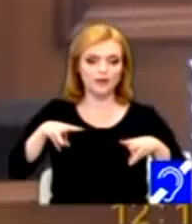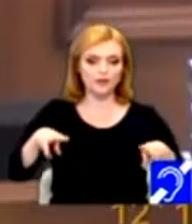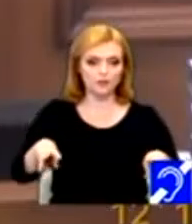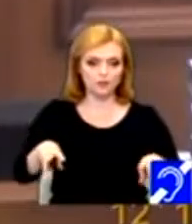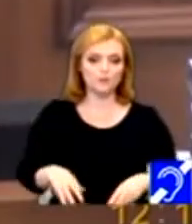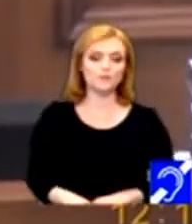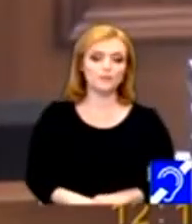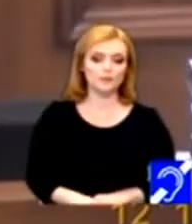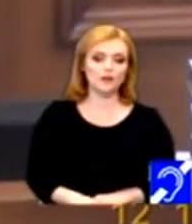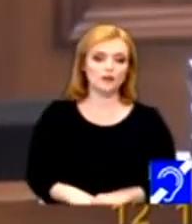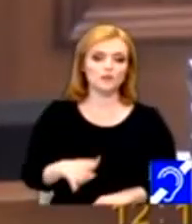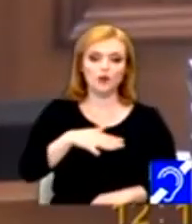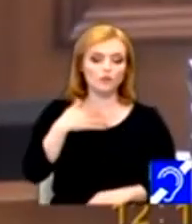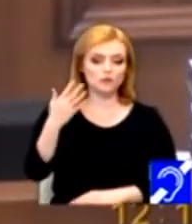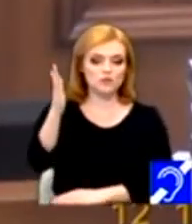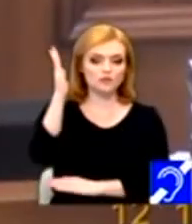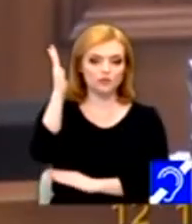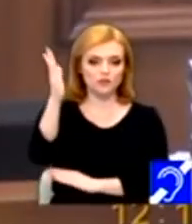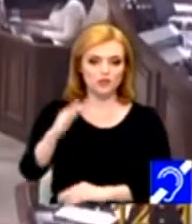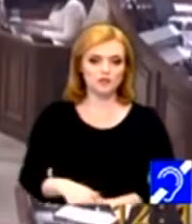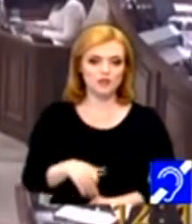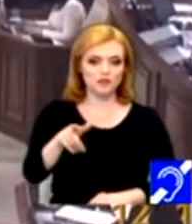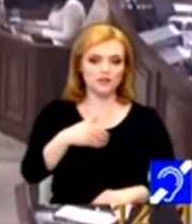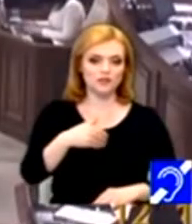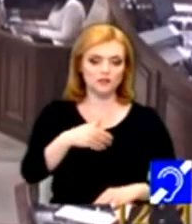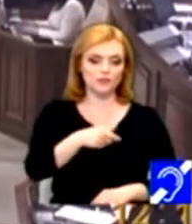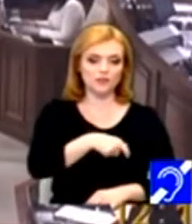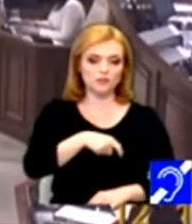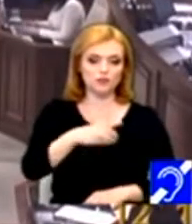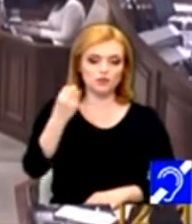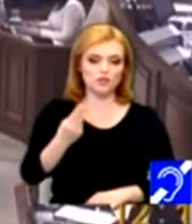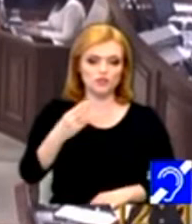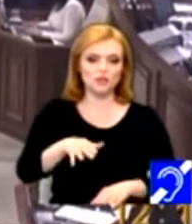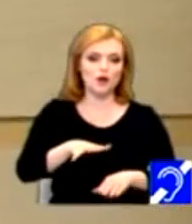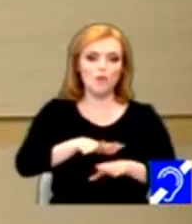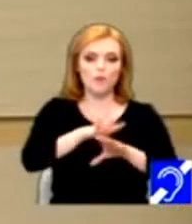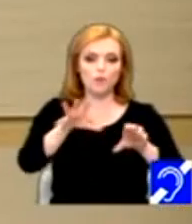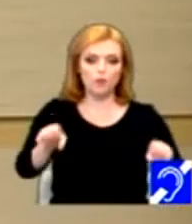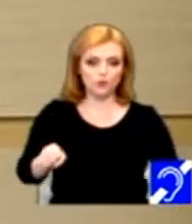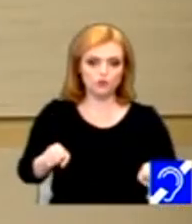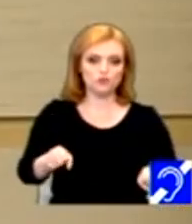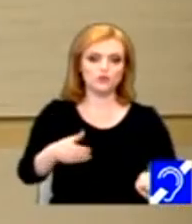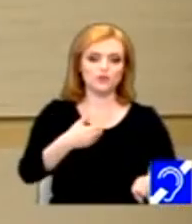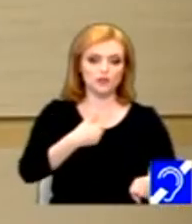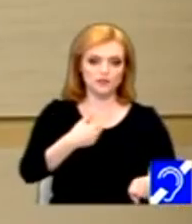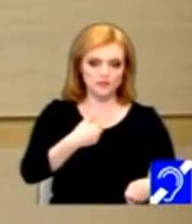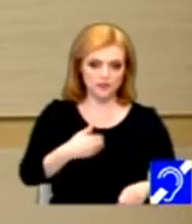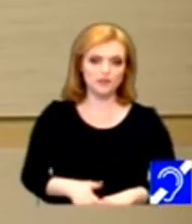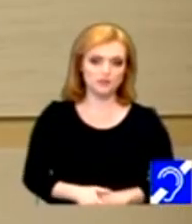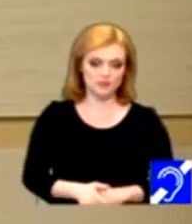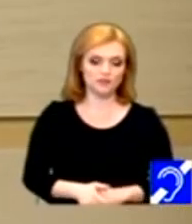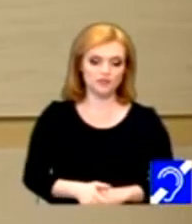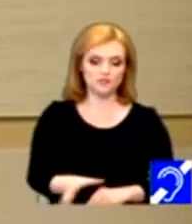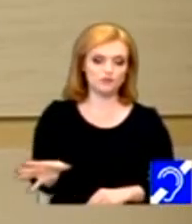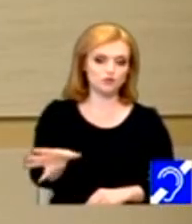se dorește obținerea controlului total asupra Consiliului Superior al Magistraturii. Această grabă este determinată